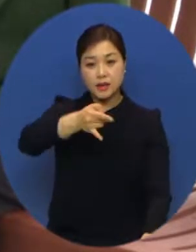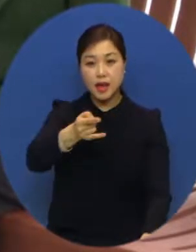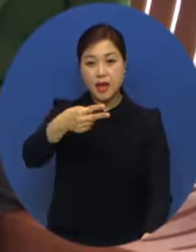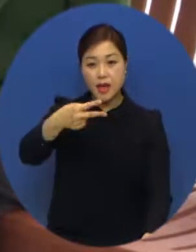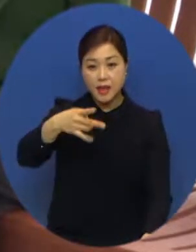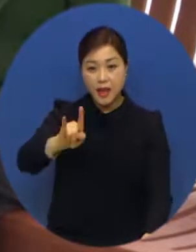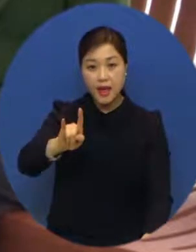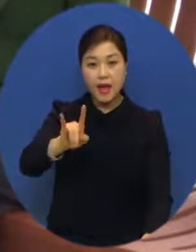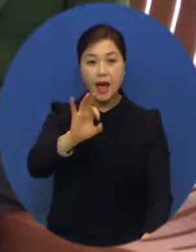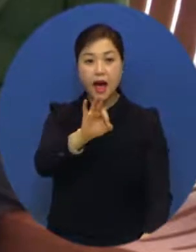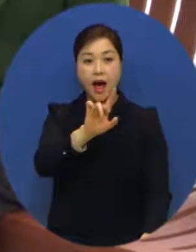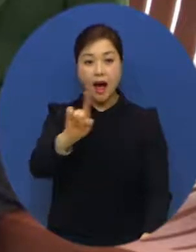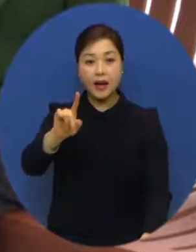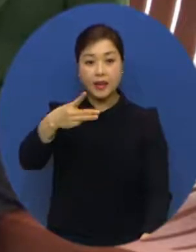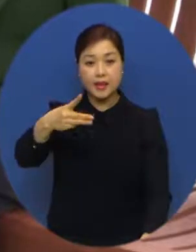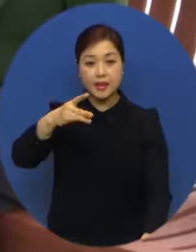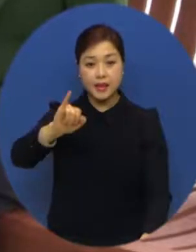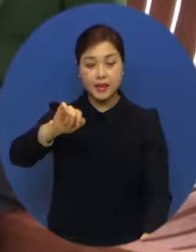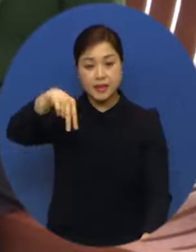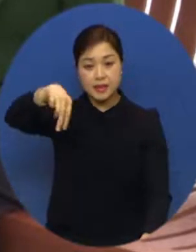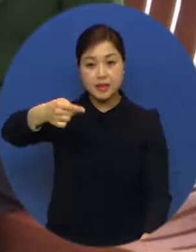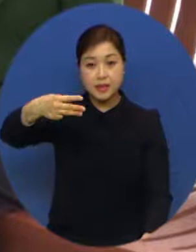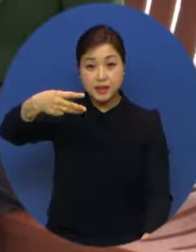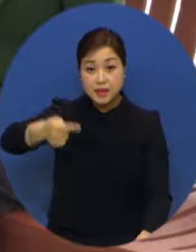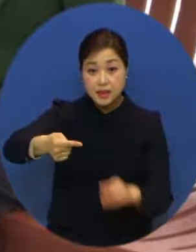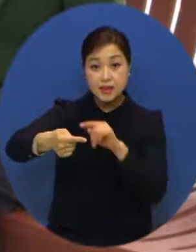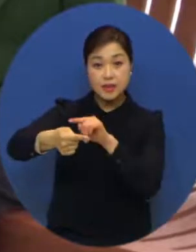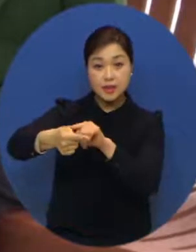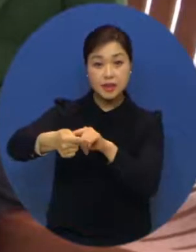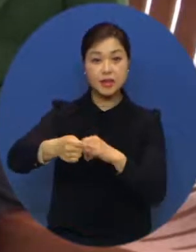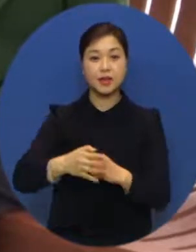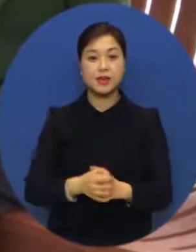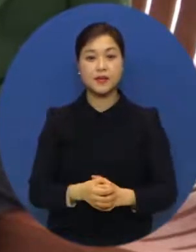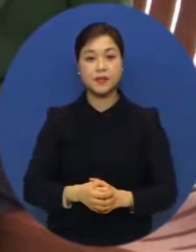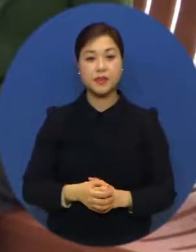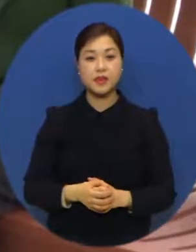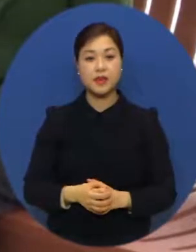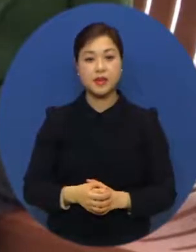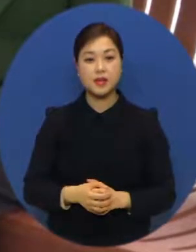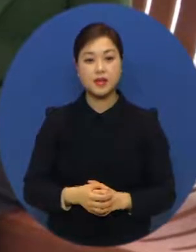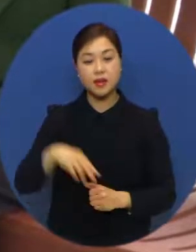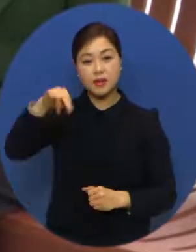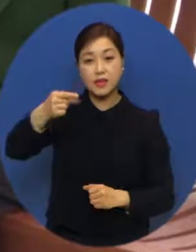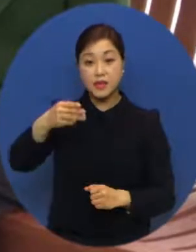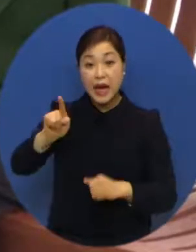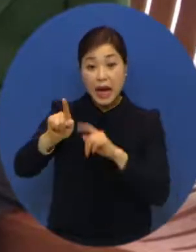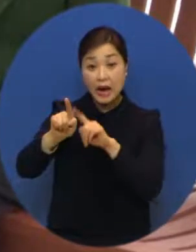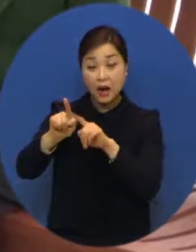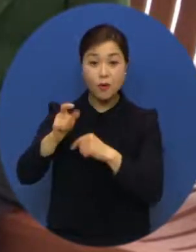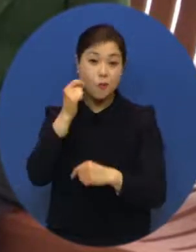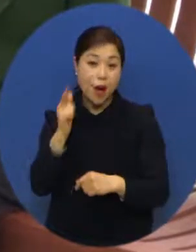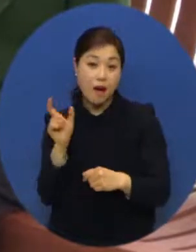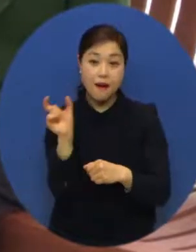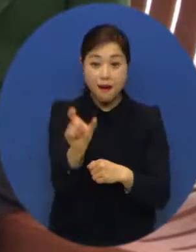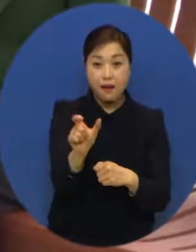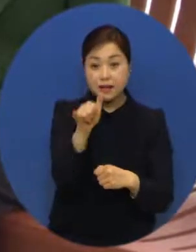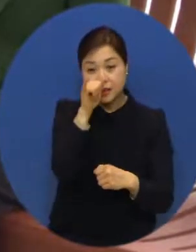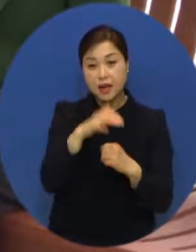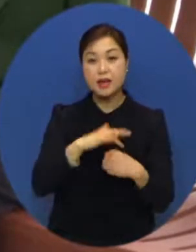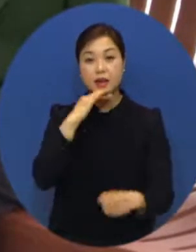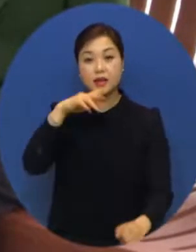네. 차세대 아티스트의 스타를 붙인 건데요. 저희가 그 경우도 35세